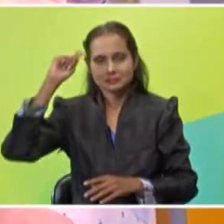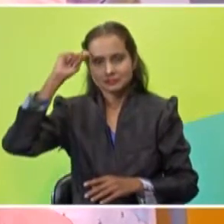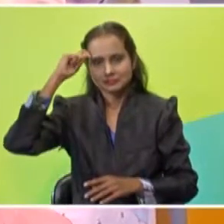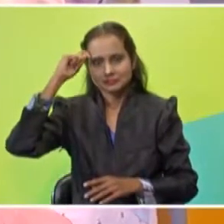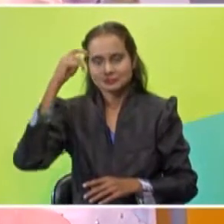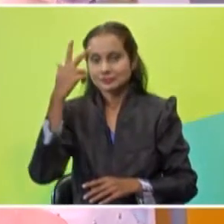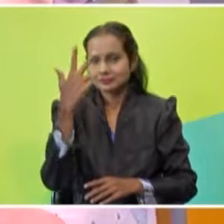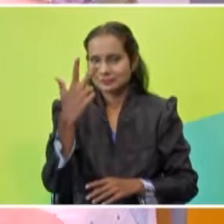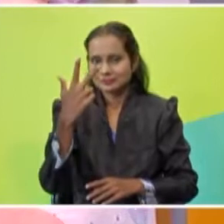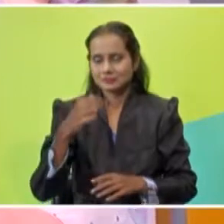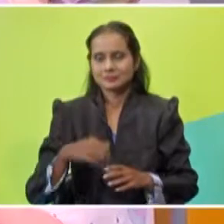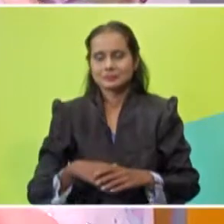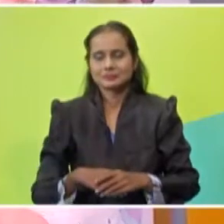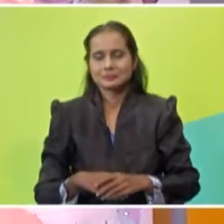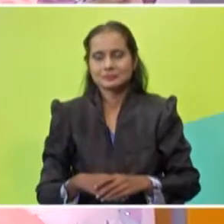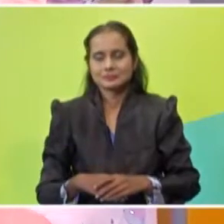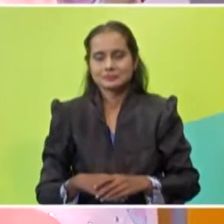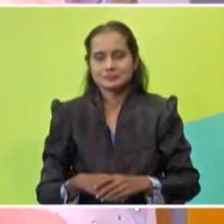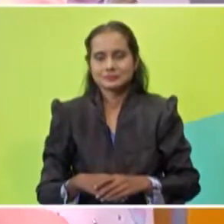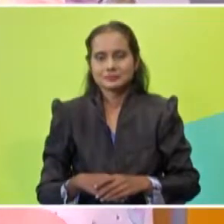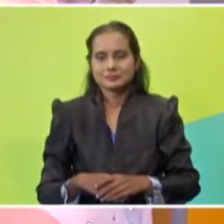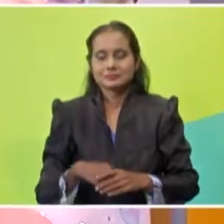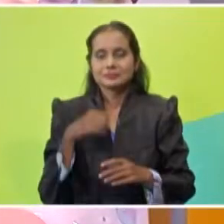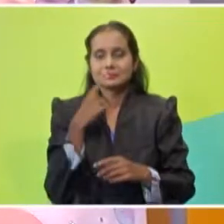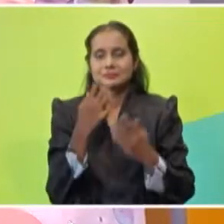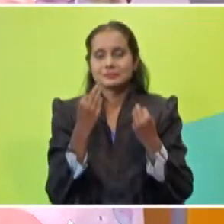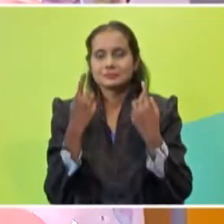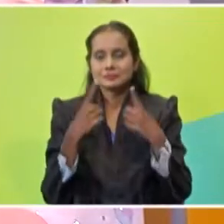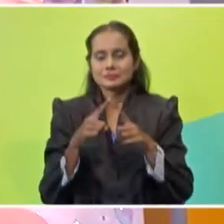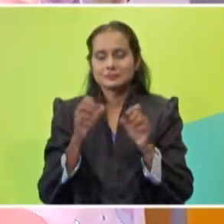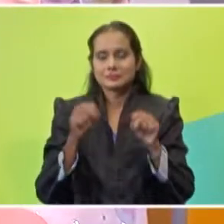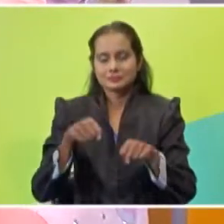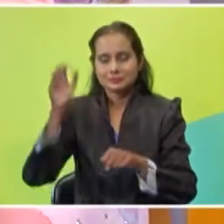seterusnya teka-teki khususnya Desa pernah jawablah